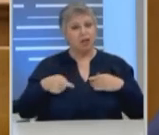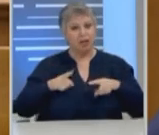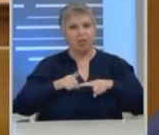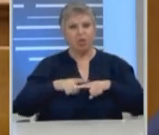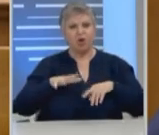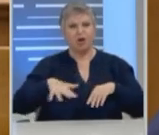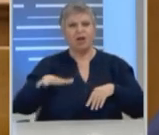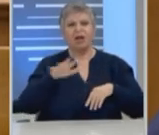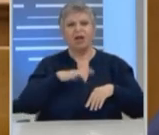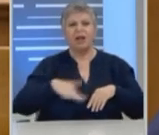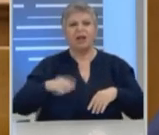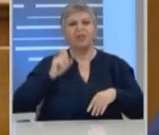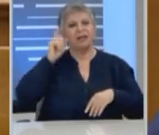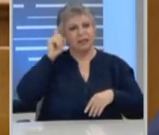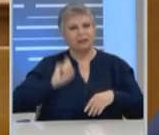να αλλάξει τώρα αφήγημα.